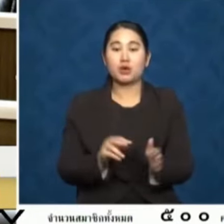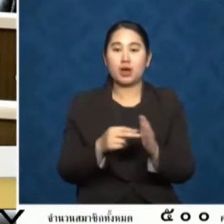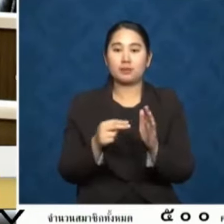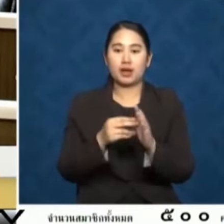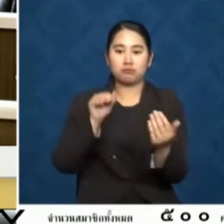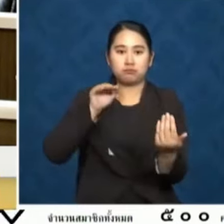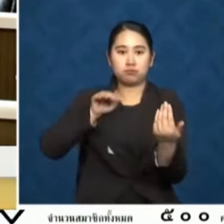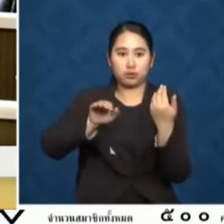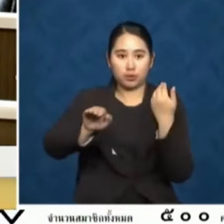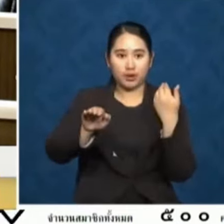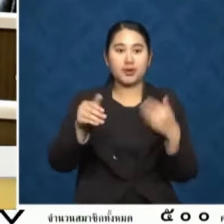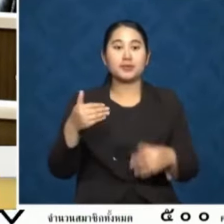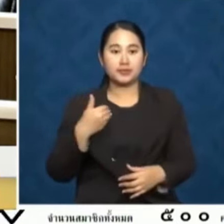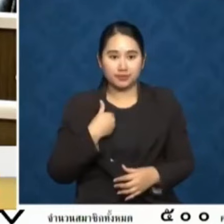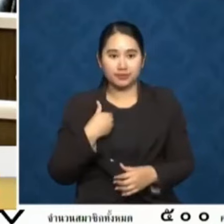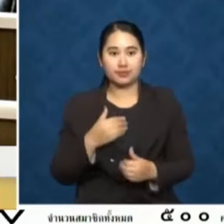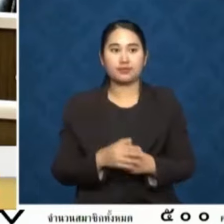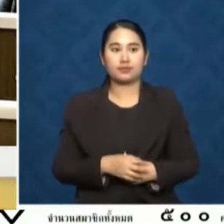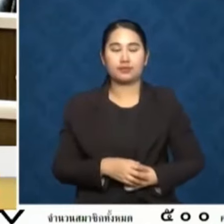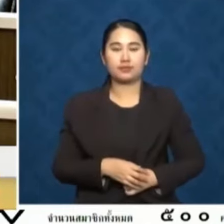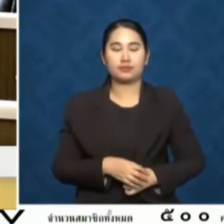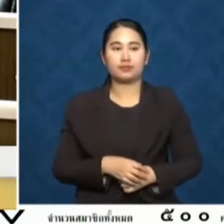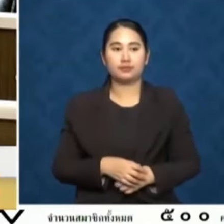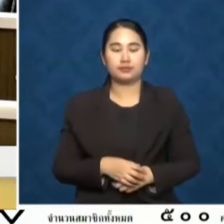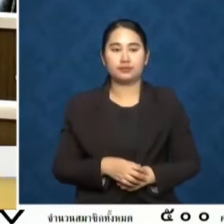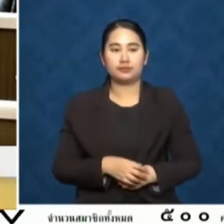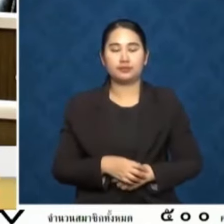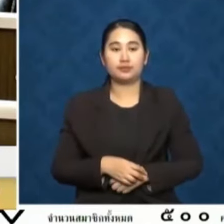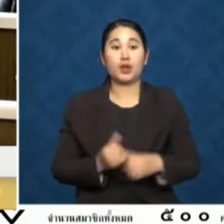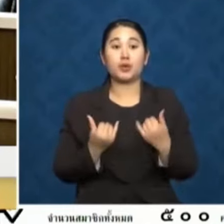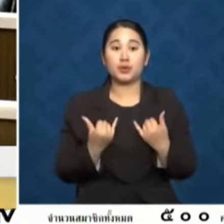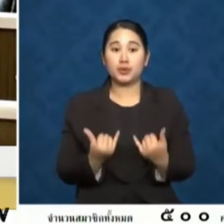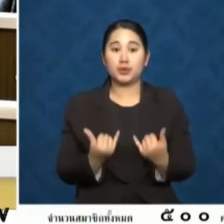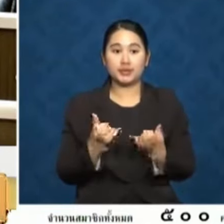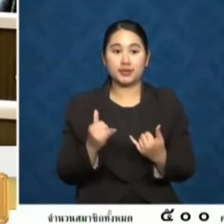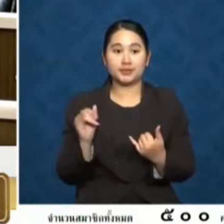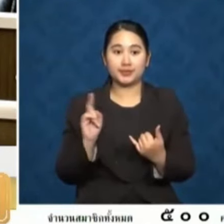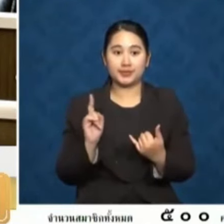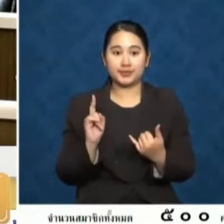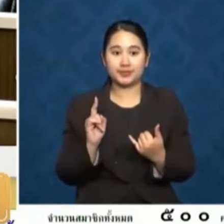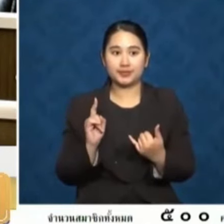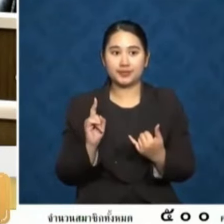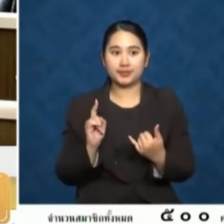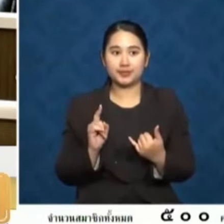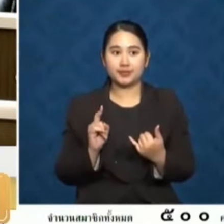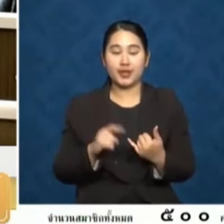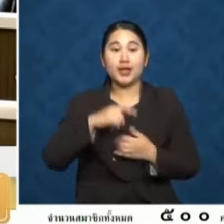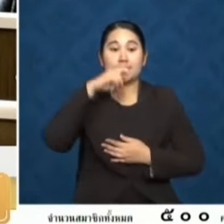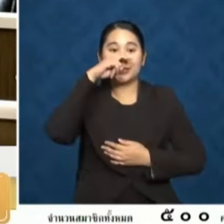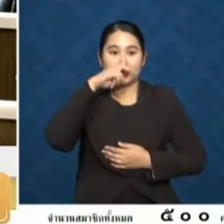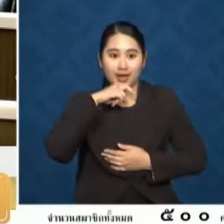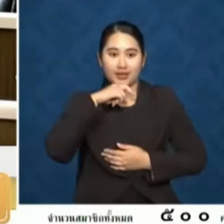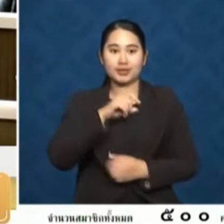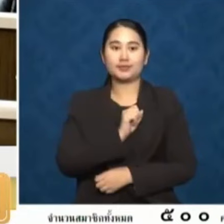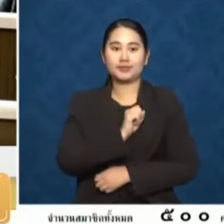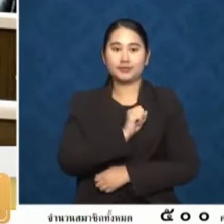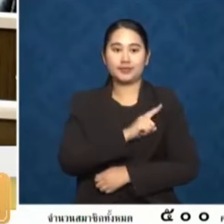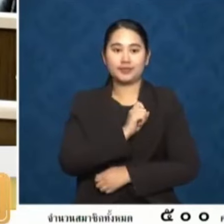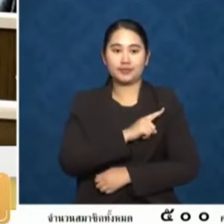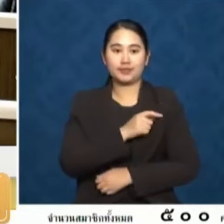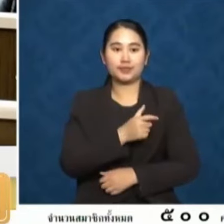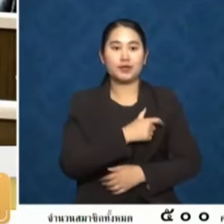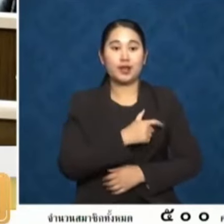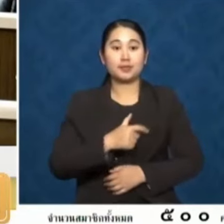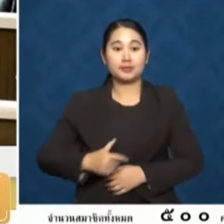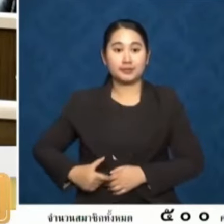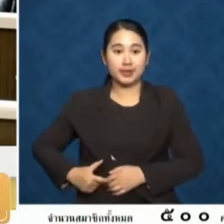งอยู่ท่านประธานครับวันนี้เรามีชาติเรามีศาสนาเรามีพระมห